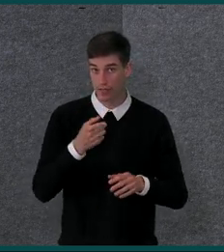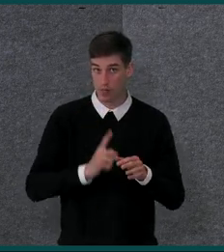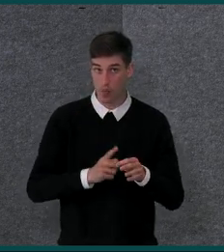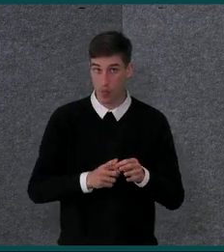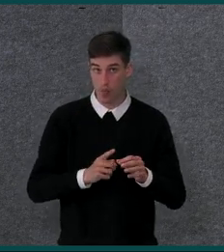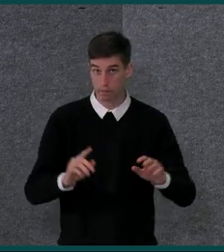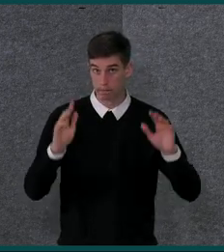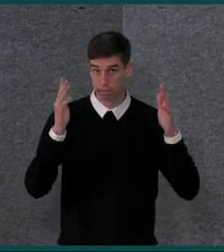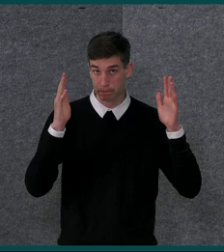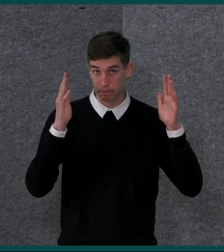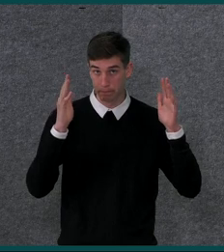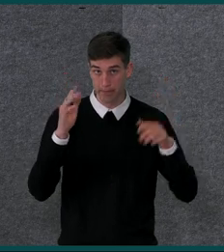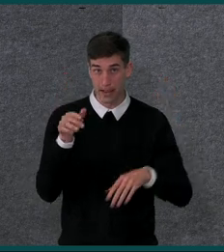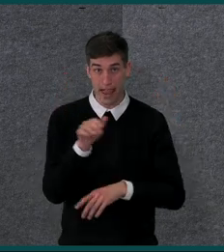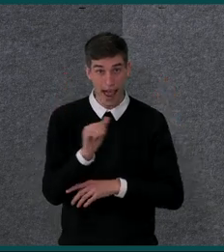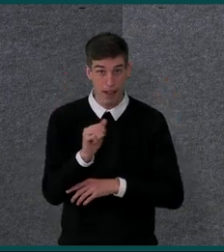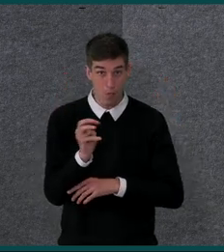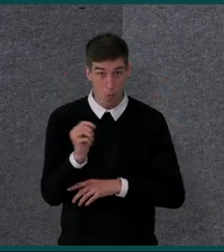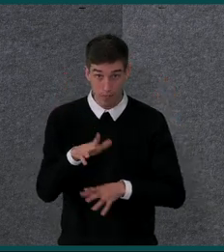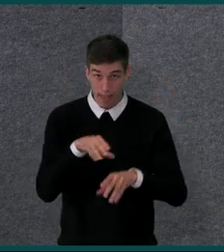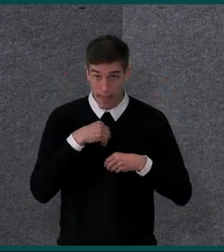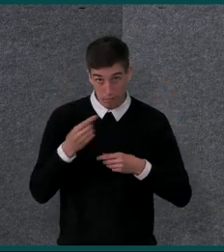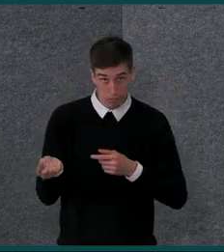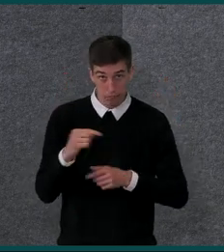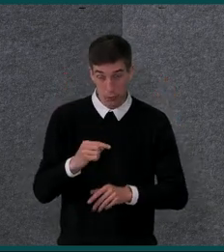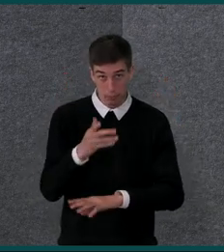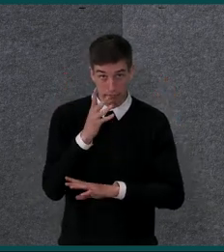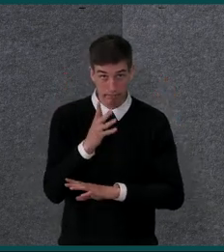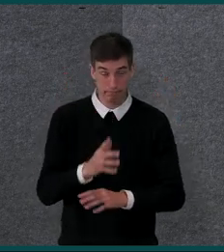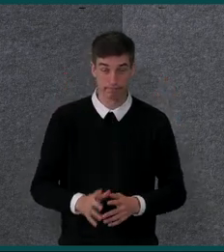Liebe Annemone, du wurdest gewählt. Möchtest du die Wahl annehmen?